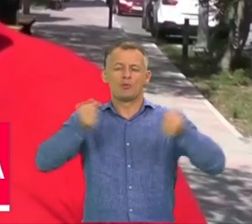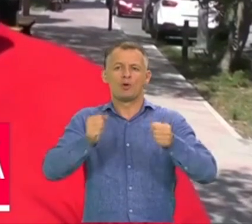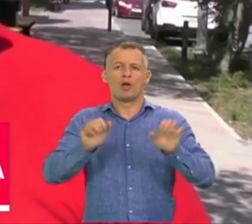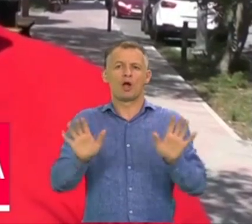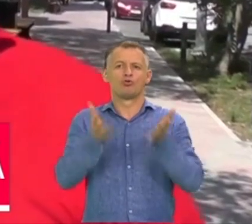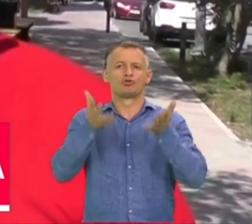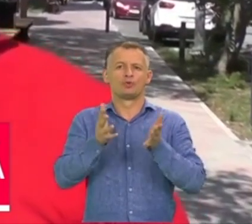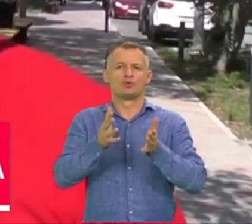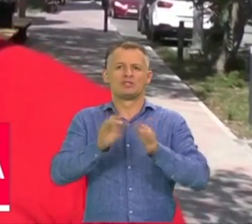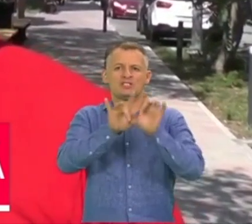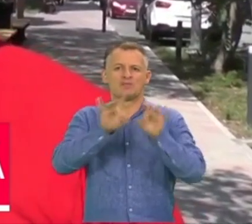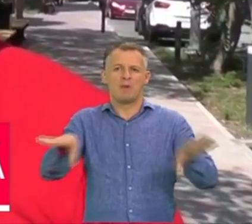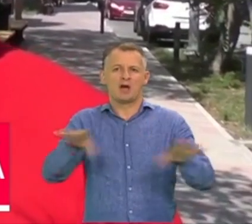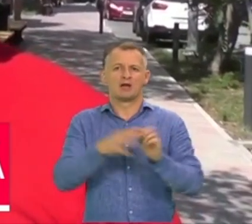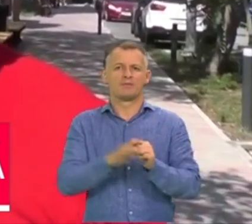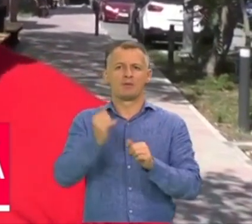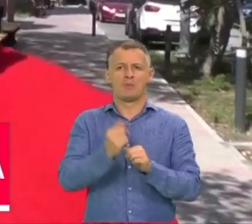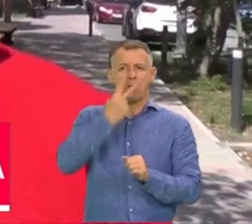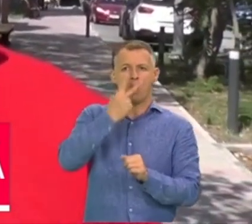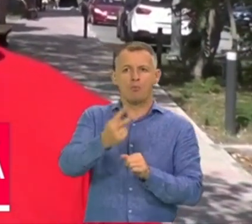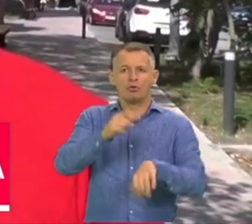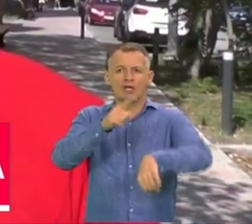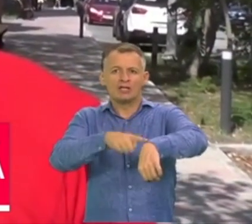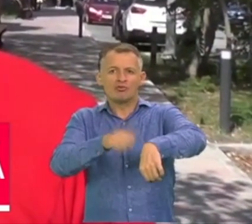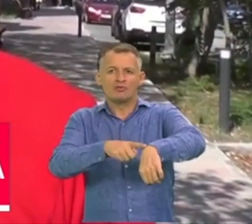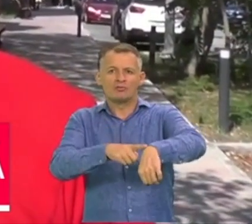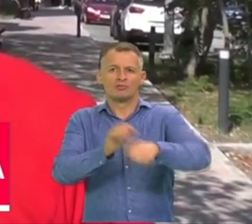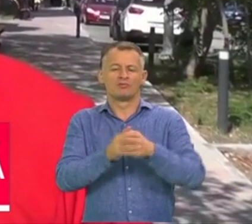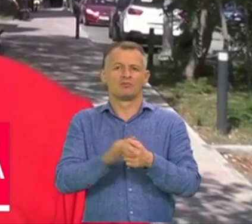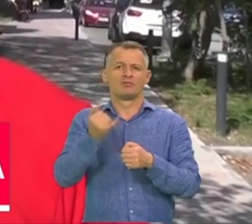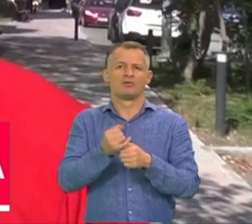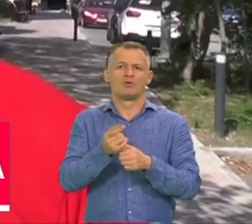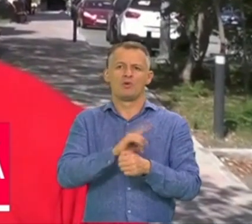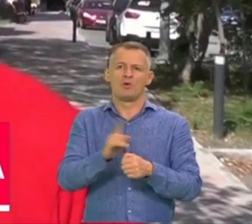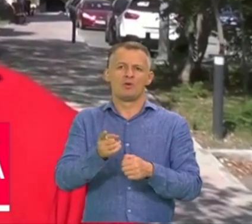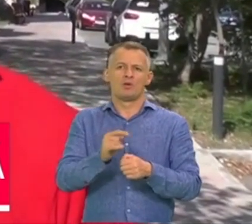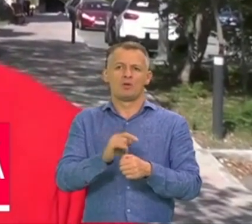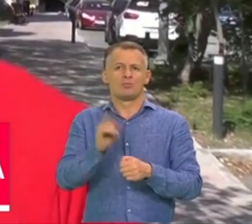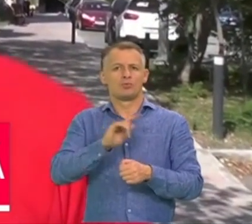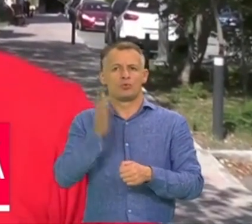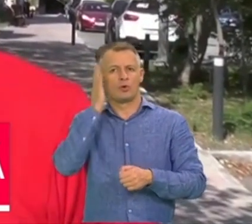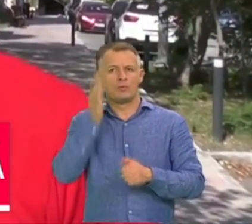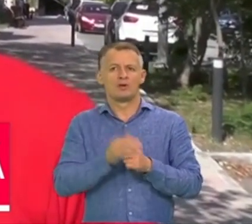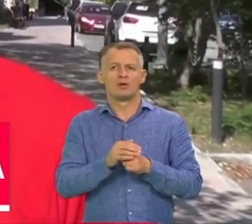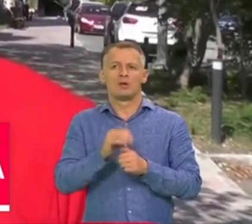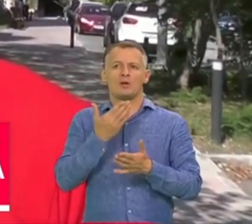взрыв. Вот. И затряслись окна. Вот. Я не смотрел, сколько было времени, я лег спать. Ну,